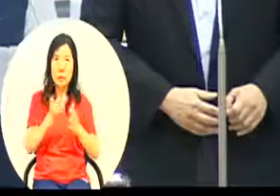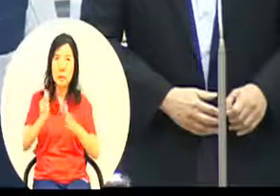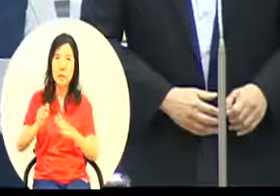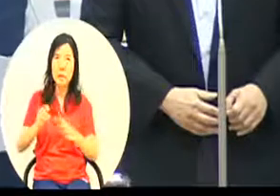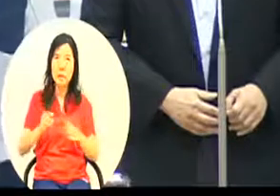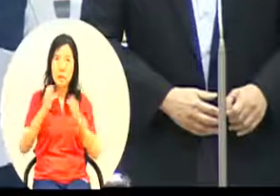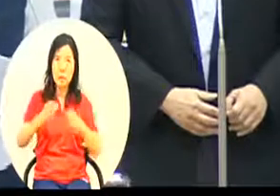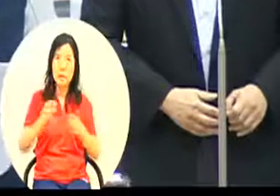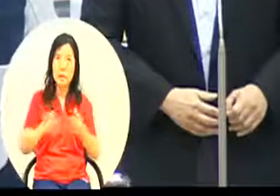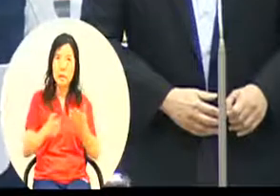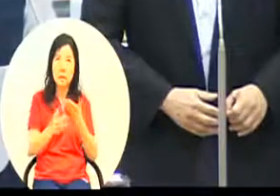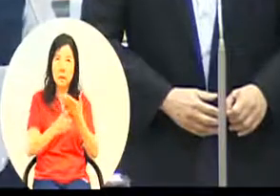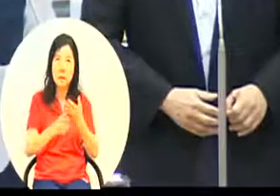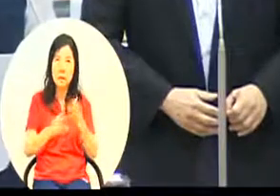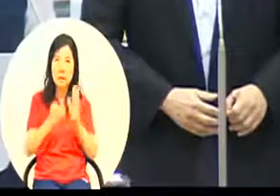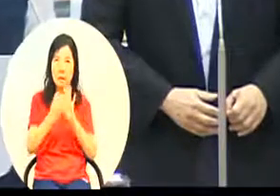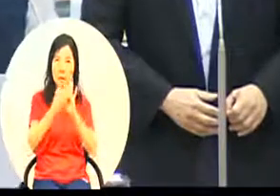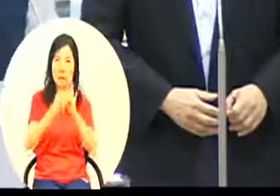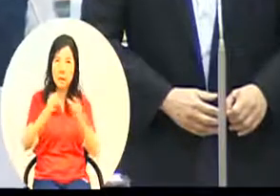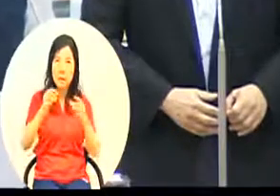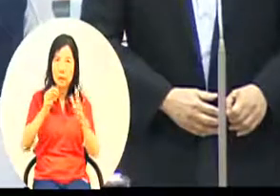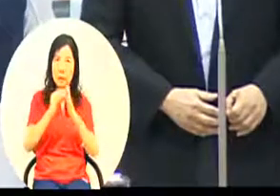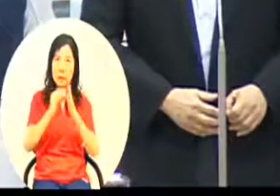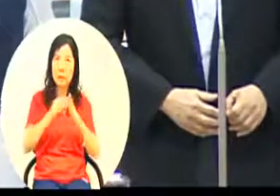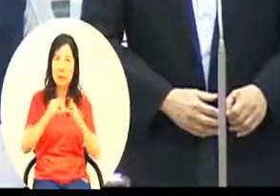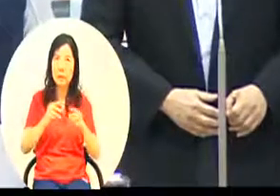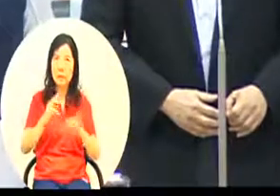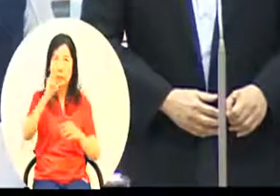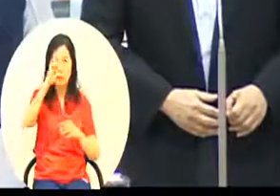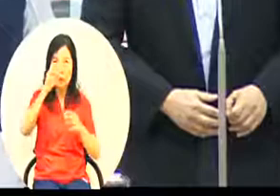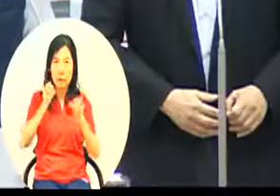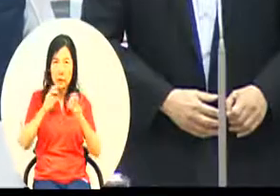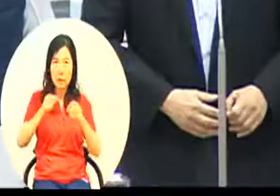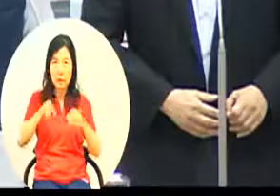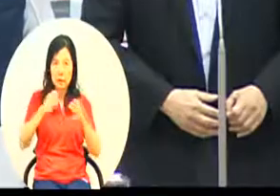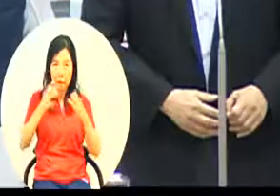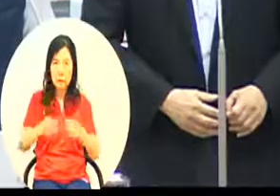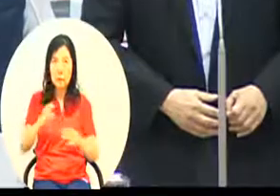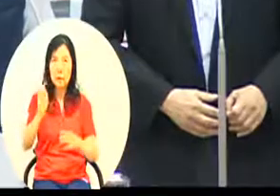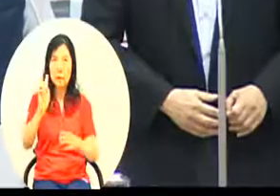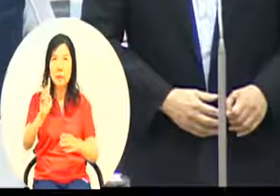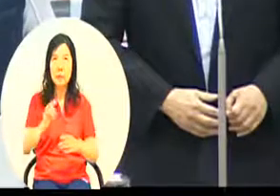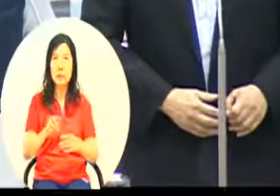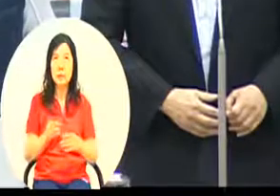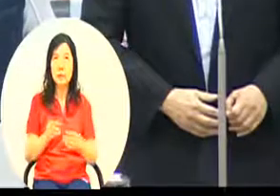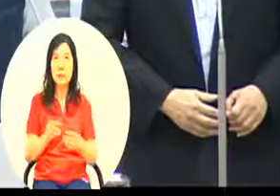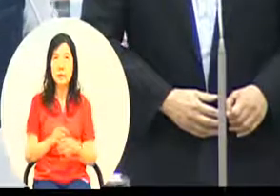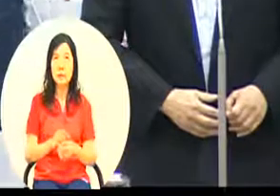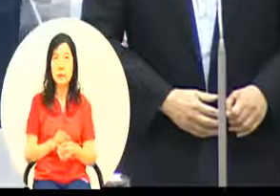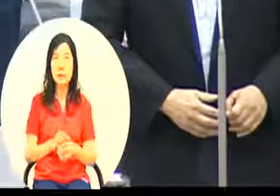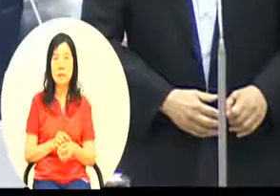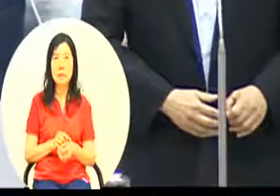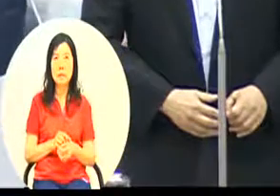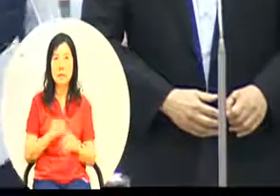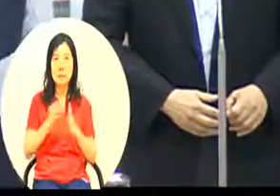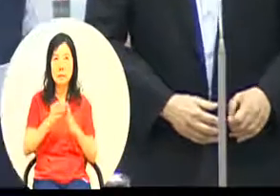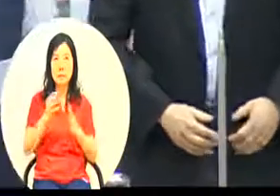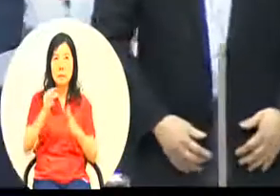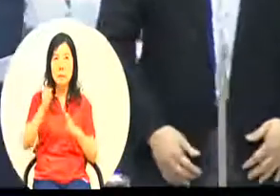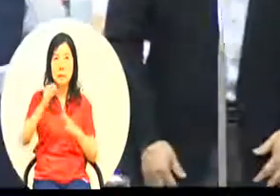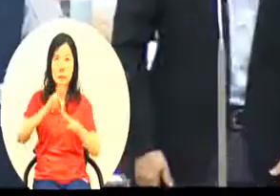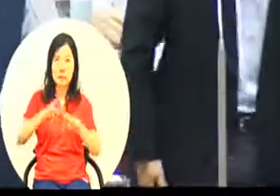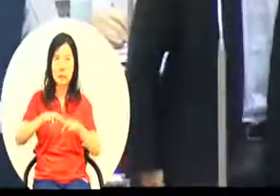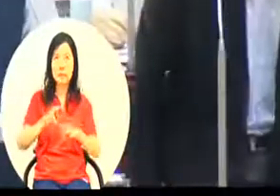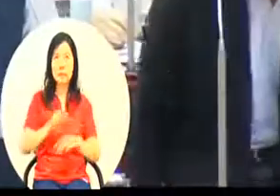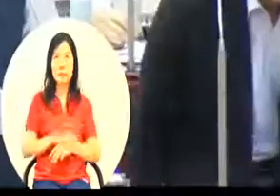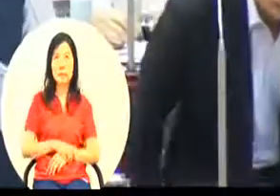治局？ 是。 好，那我们中午我们要讨论这部分设置的问题 是如何？那因为局长您先请坐，您